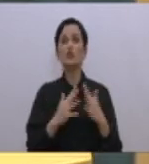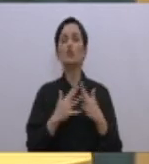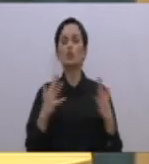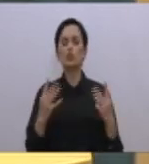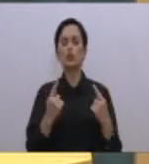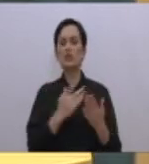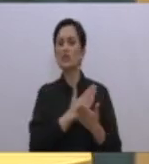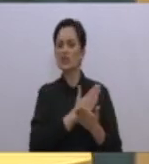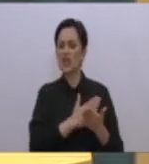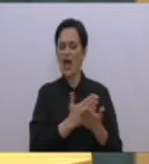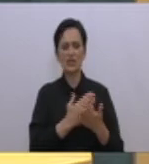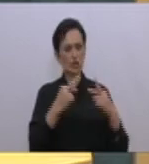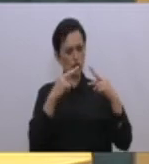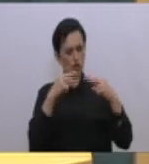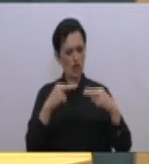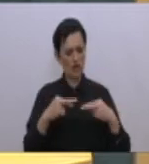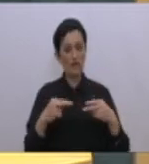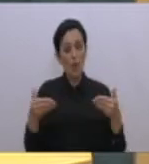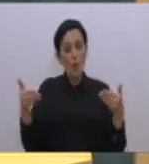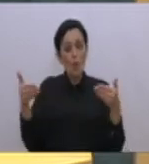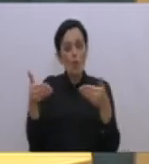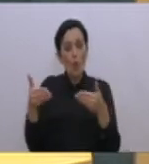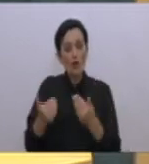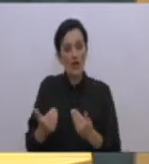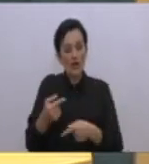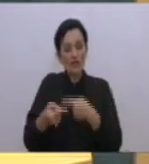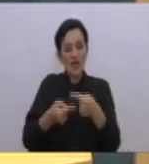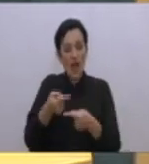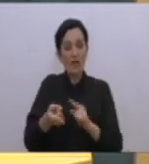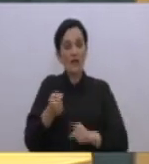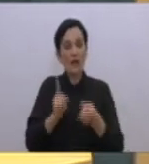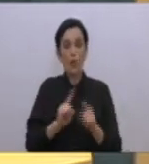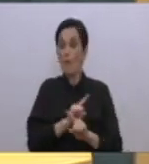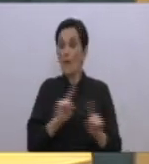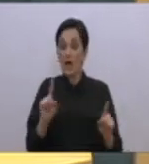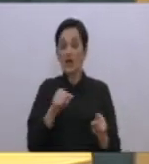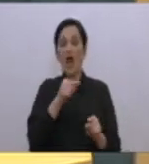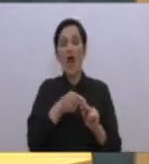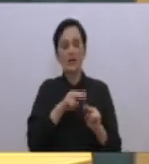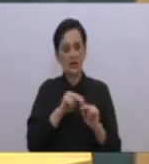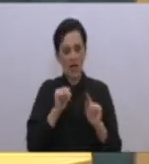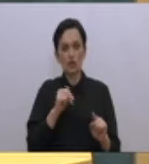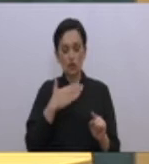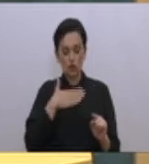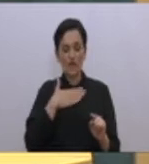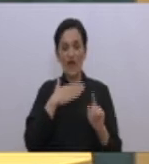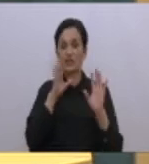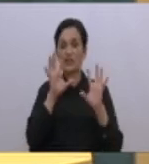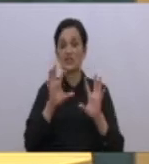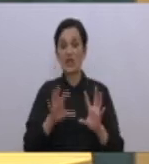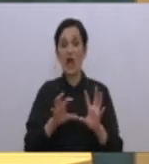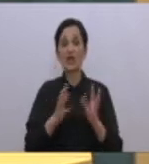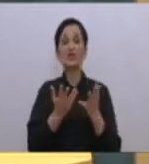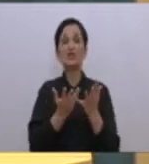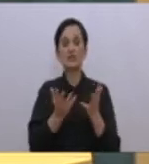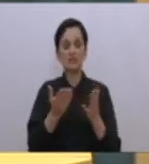ნაწილი უკვე შეცვლილი არის, რა თქმა უნდა, მორგებული არის თანამედროვე რეალიებს, თუმცა თავისთავად ეს, რა თქმა უნდა, ჩვენი საკანონმდებლო სივრცის